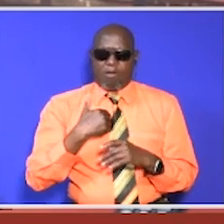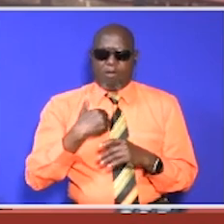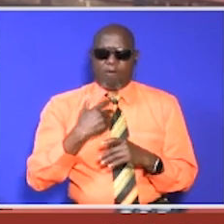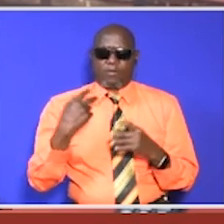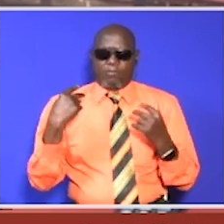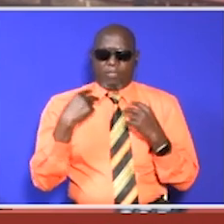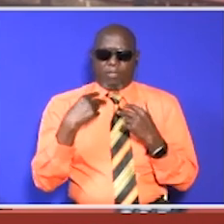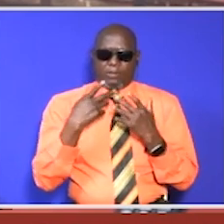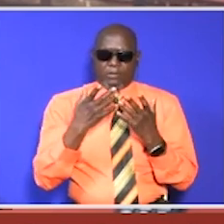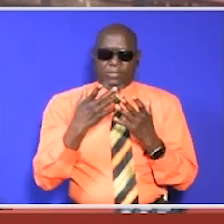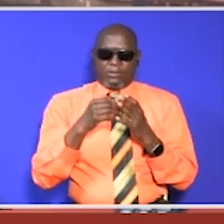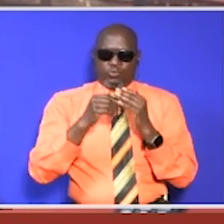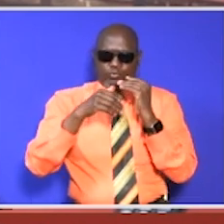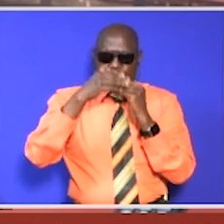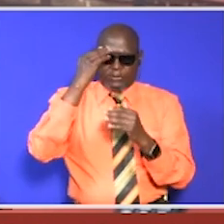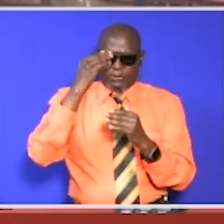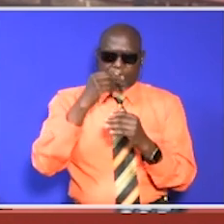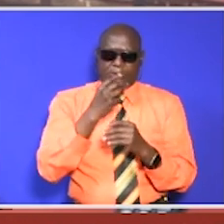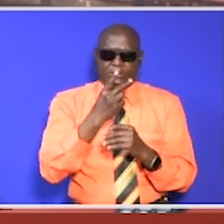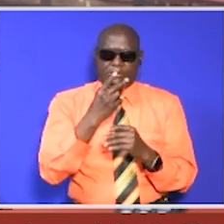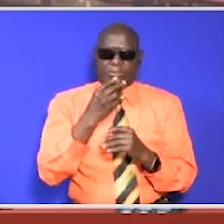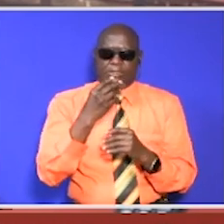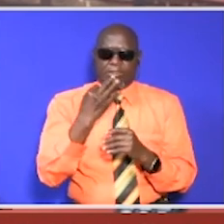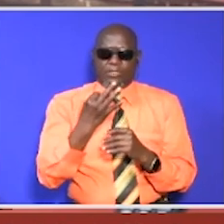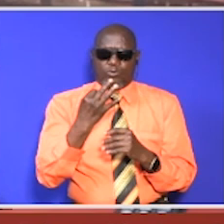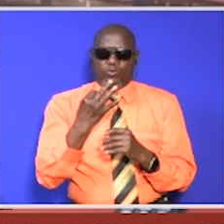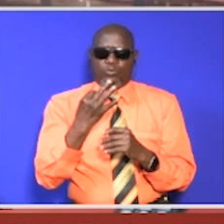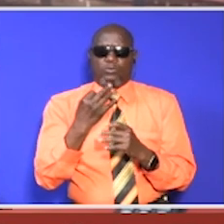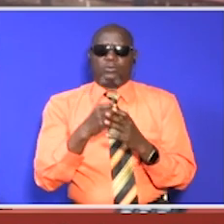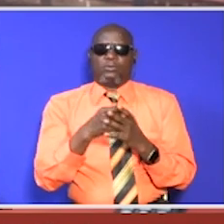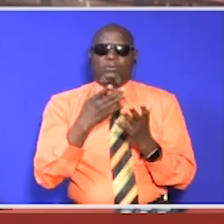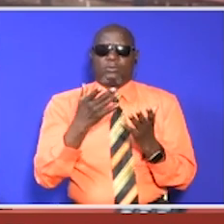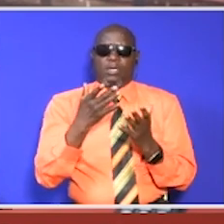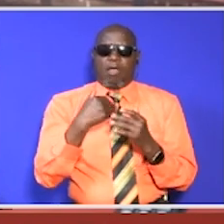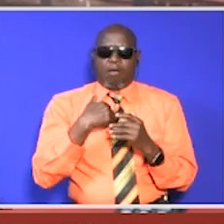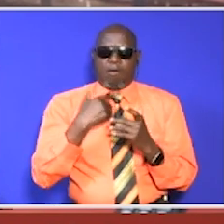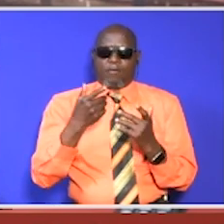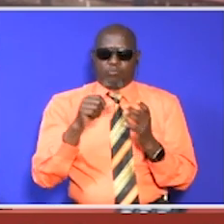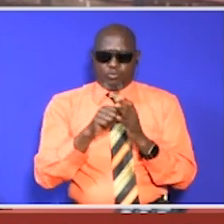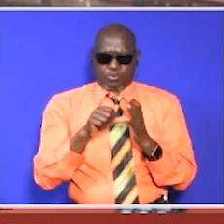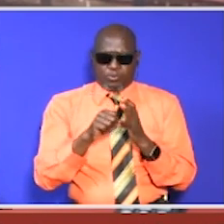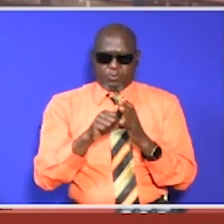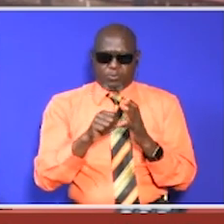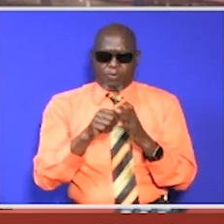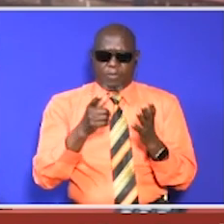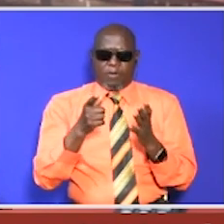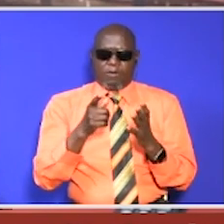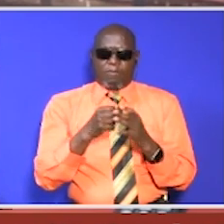11,000 na vyuo vikuu vya umma 23 kati ya 40 vikikaribia kufilisika na